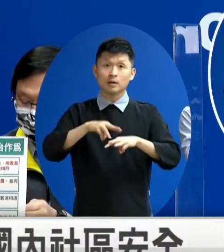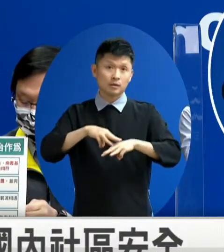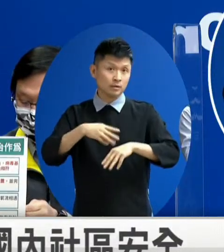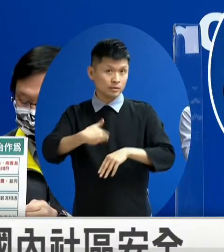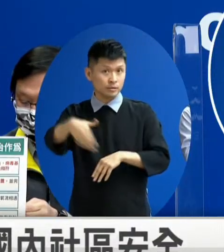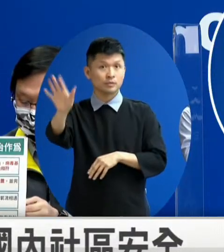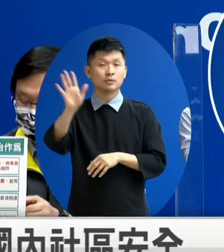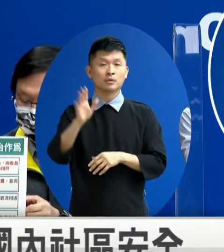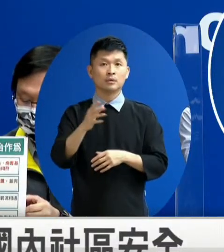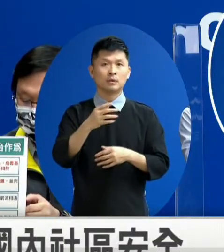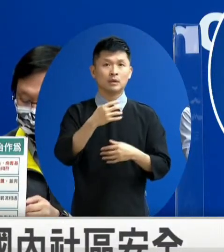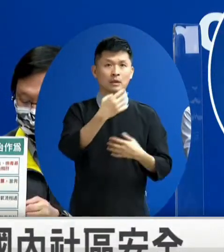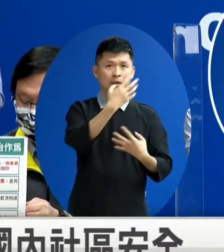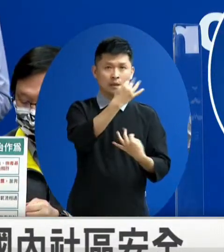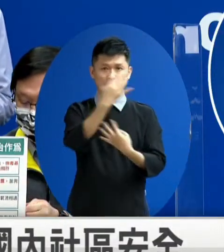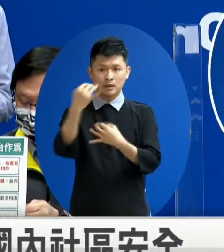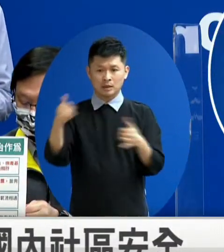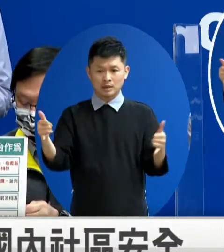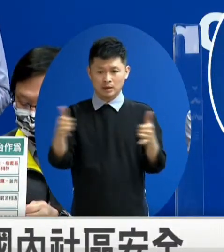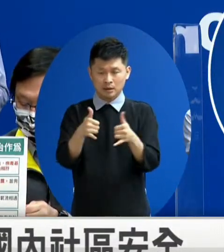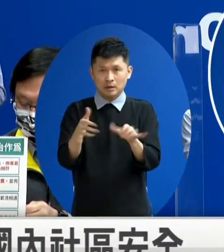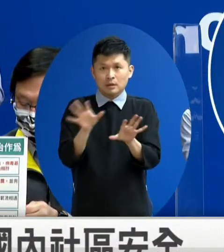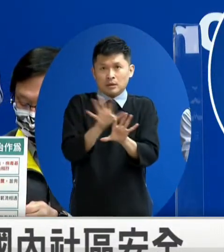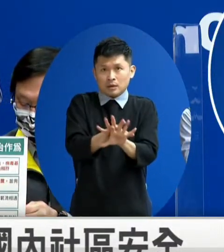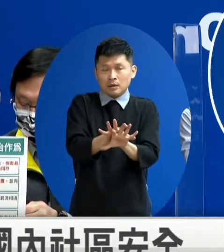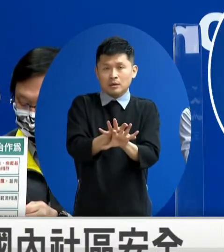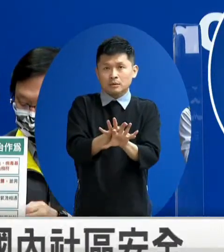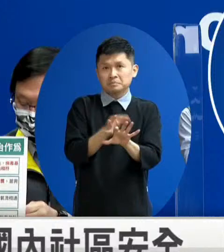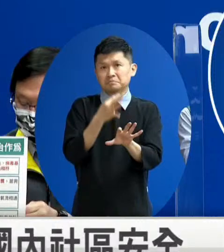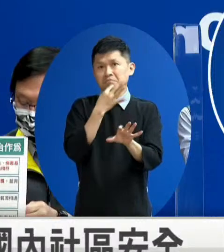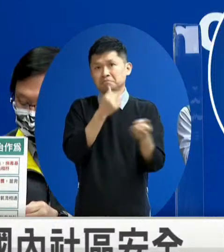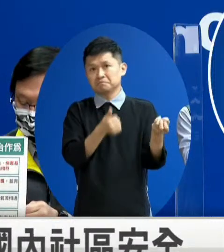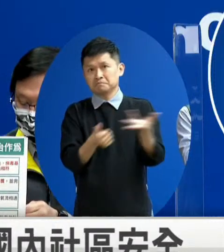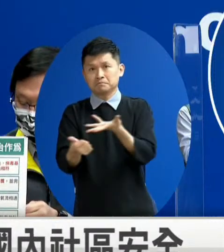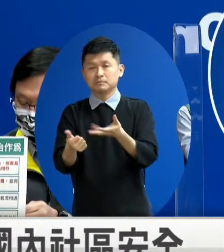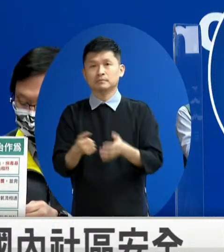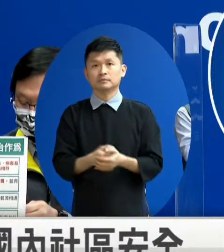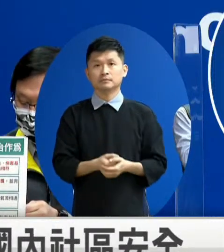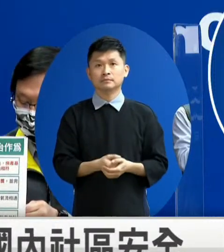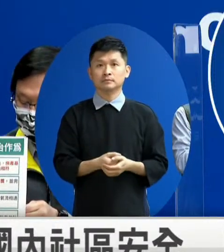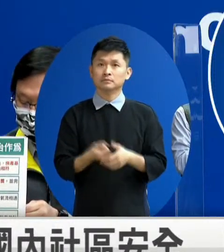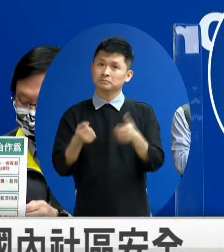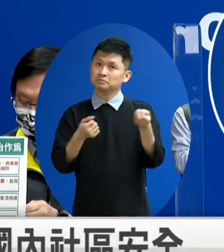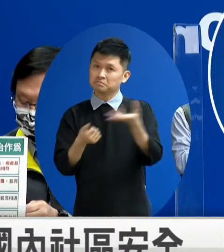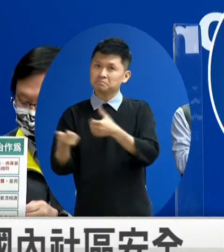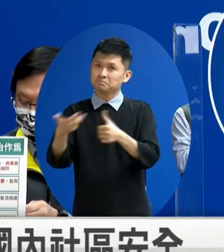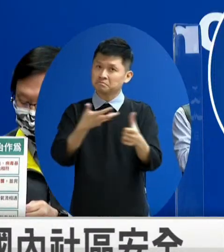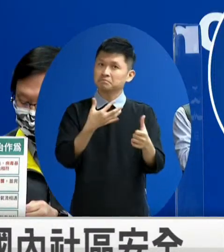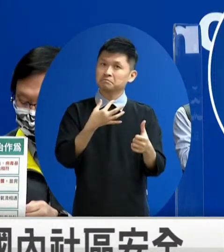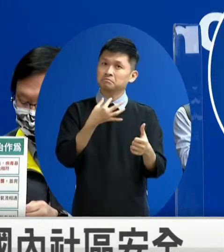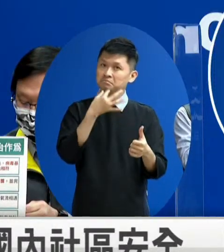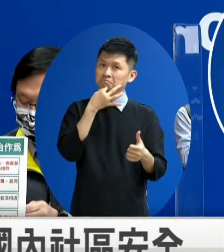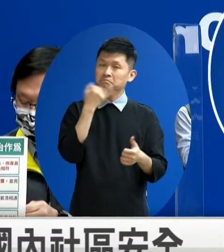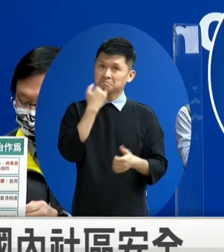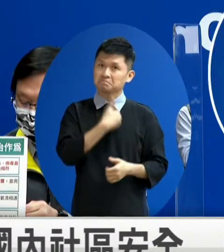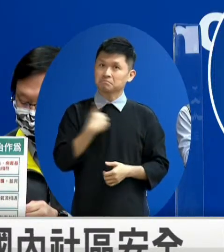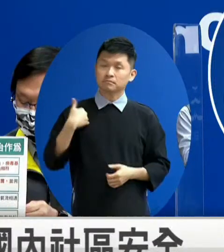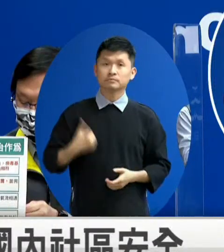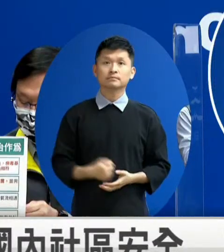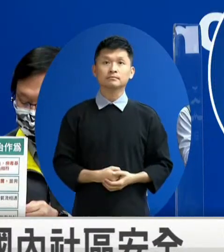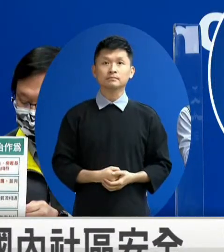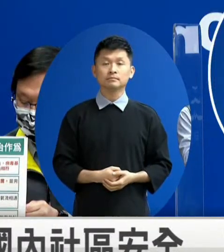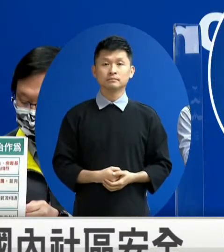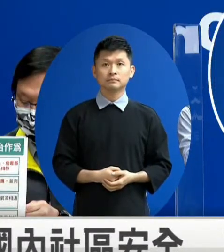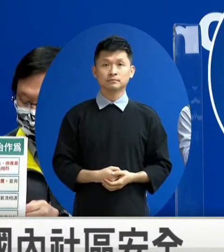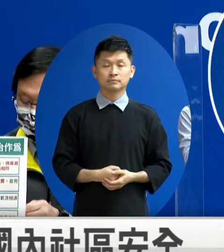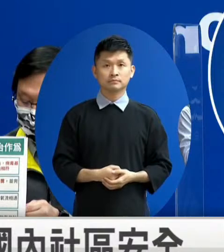时间上这个时空重叠的一个可能性存在，所以目前来讲是有这个互相传染的可能性。所以我们这一个